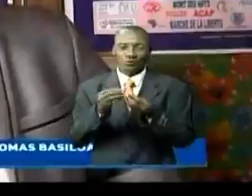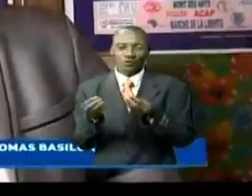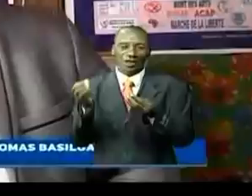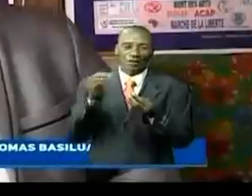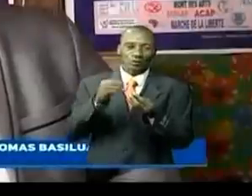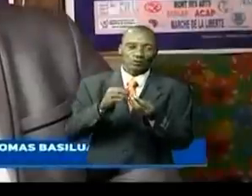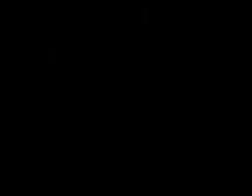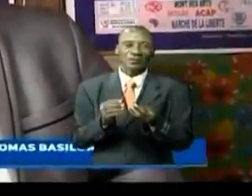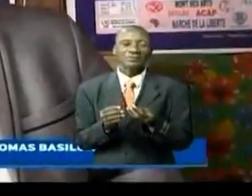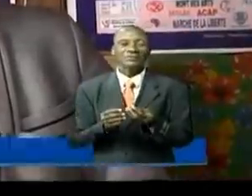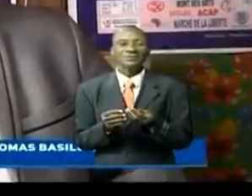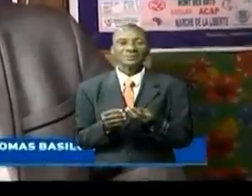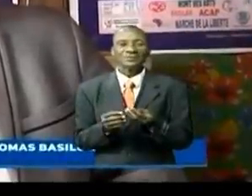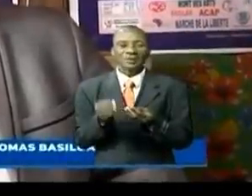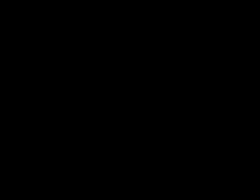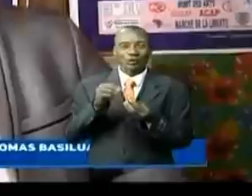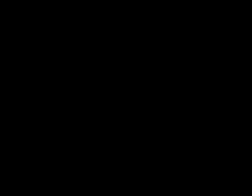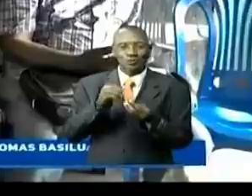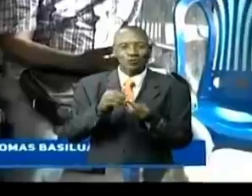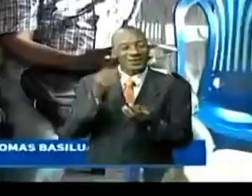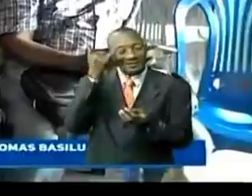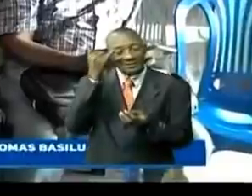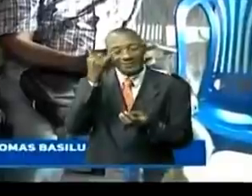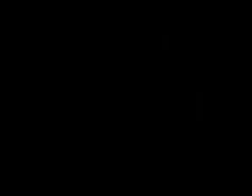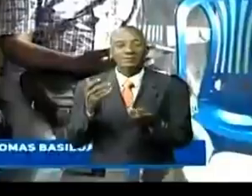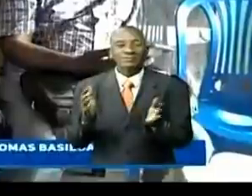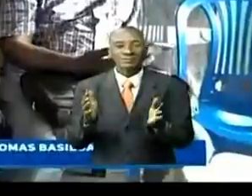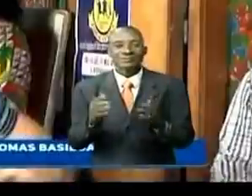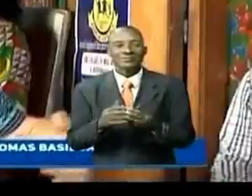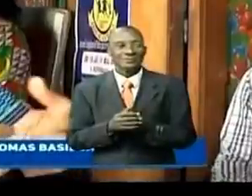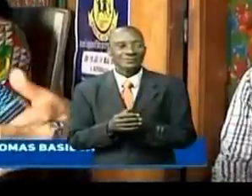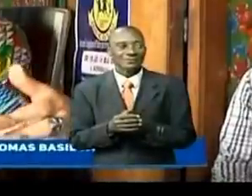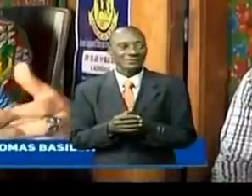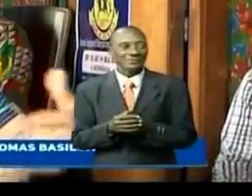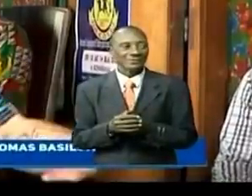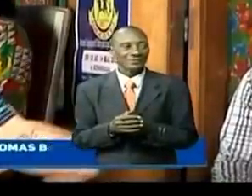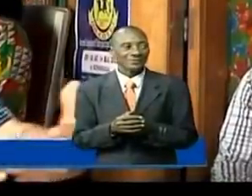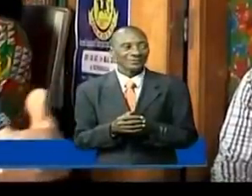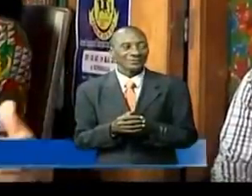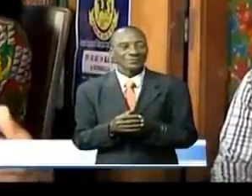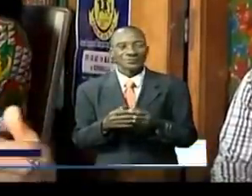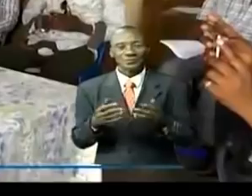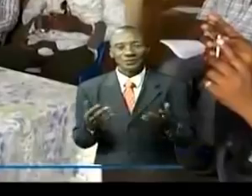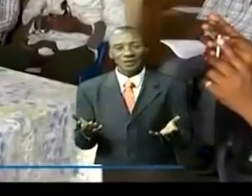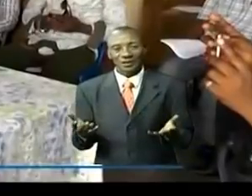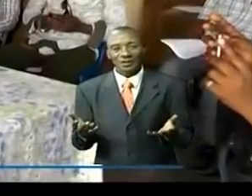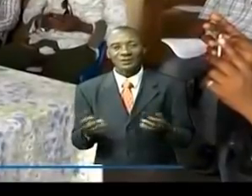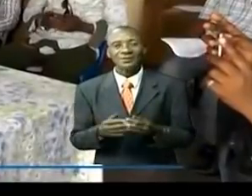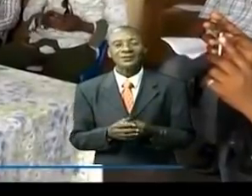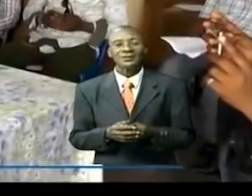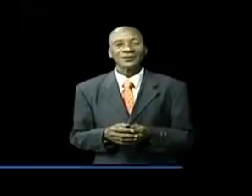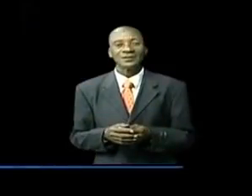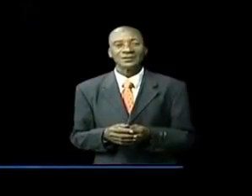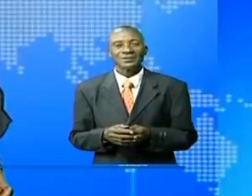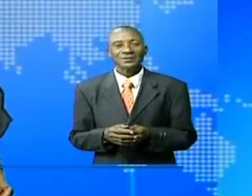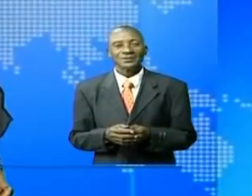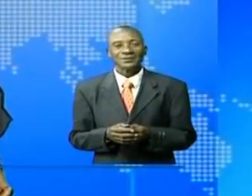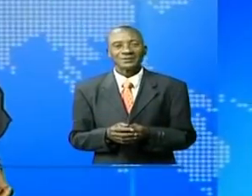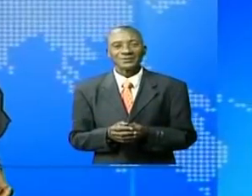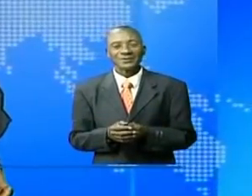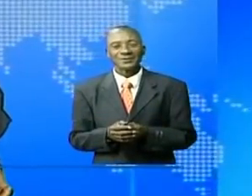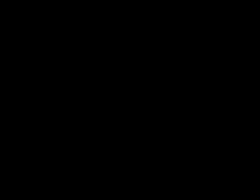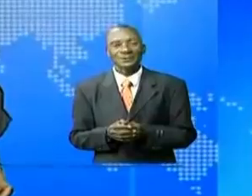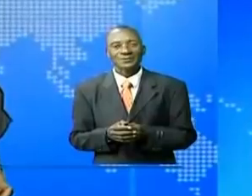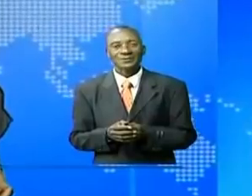pour le marché aussi bien que pour nous-mêmes. Ce festival se tiendra avec l'appui de la Suisse et de la Suède.